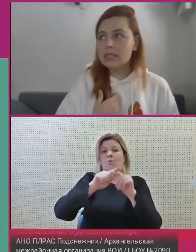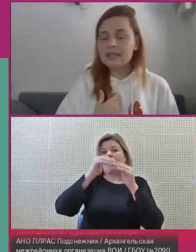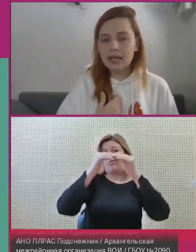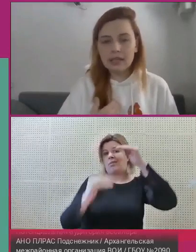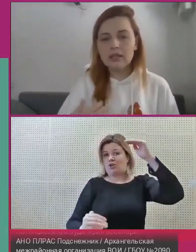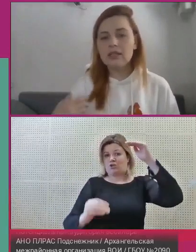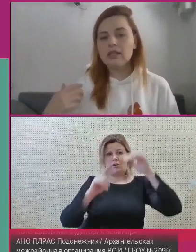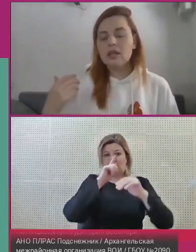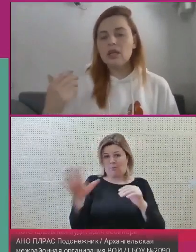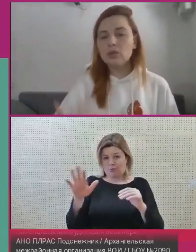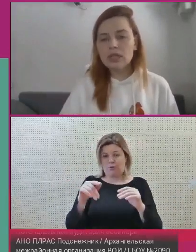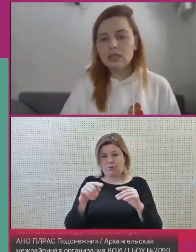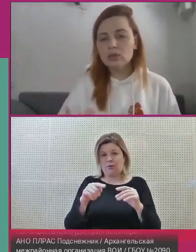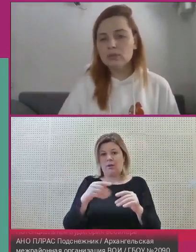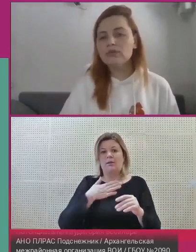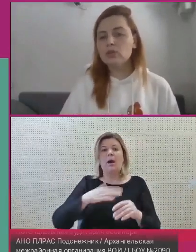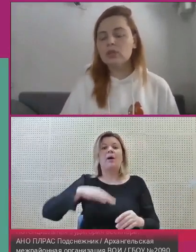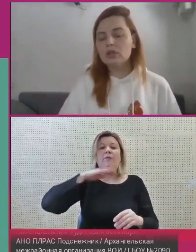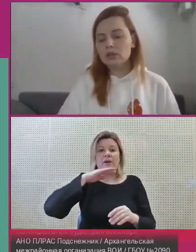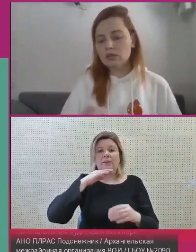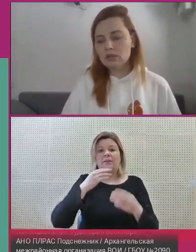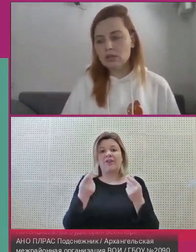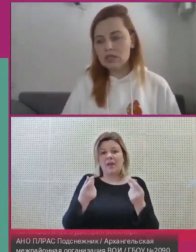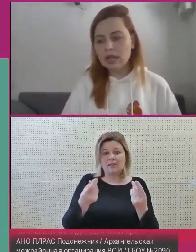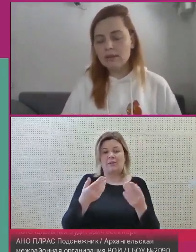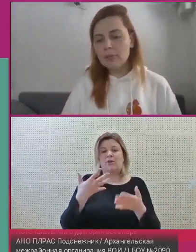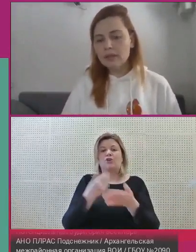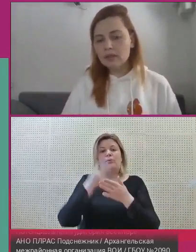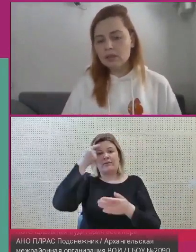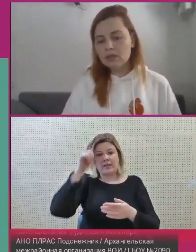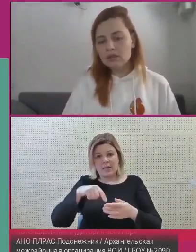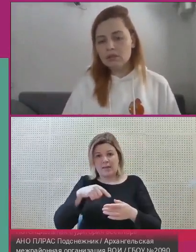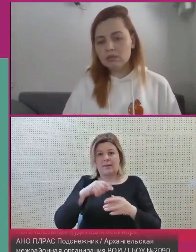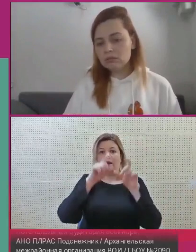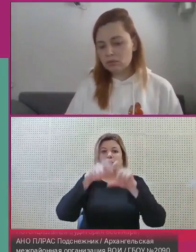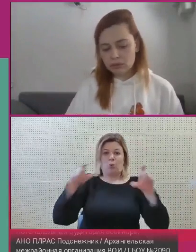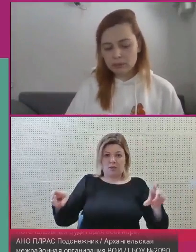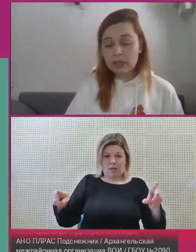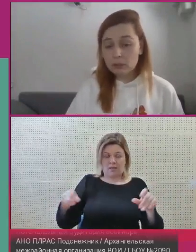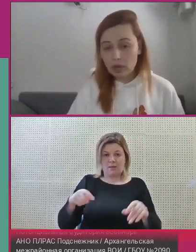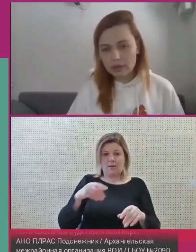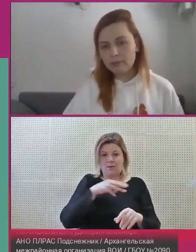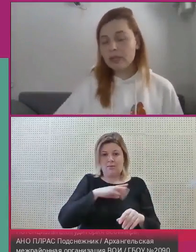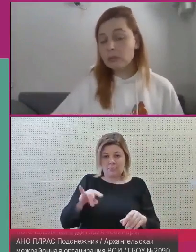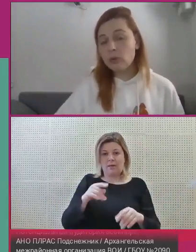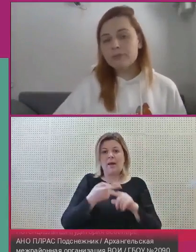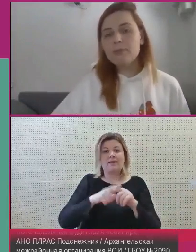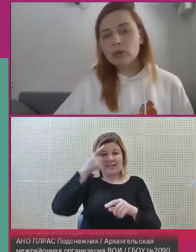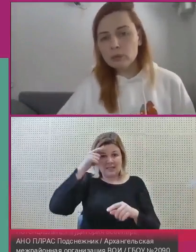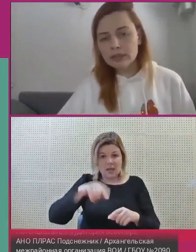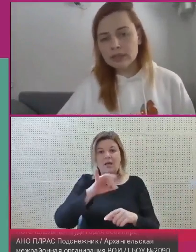собственных знаний, и людей. То есть мы все это знали и, собственно, были этому рады.